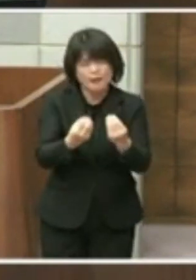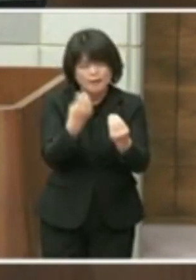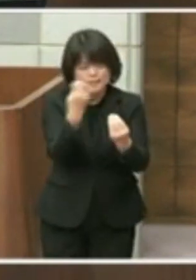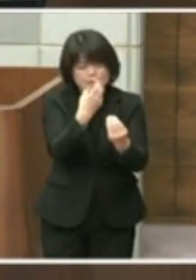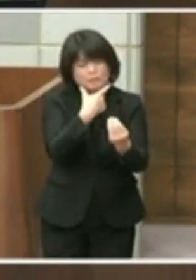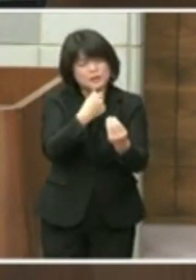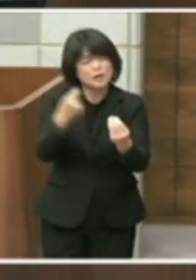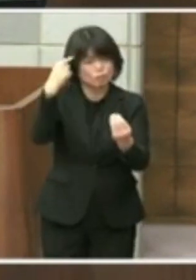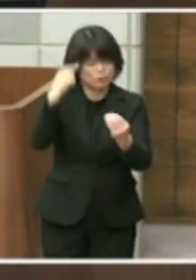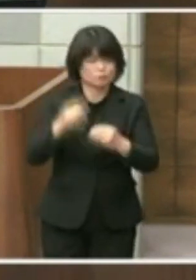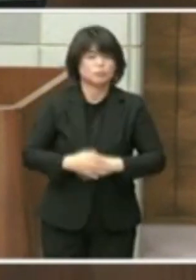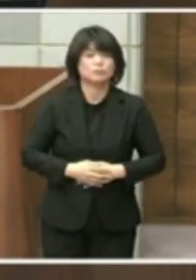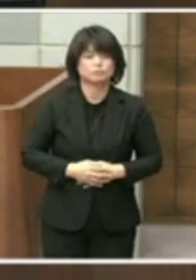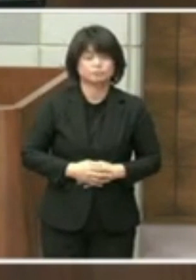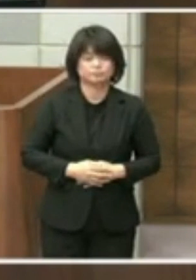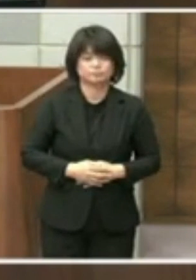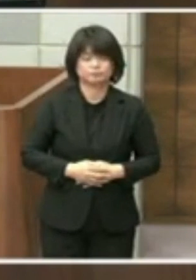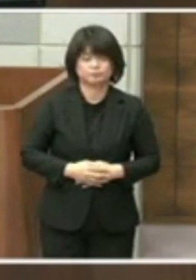えております。